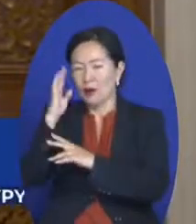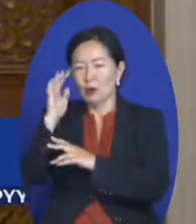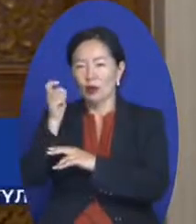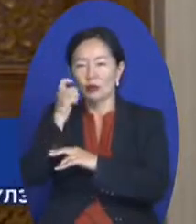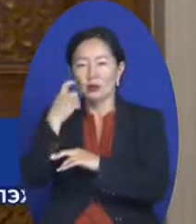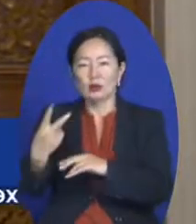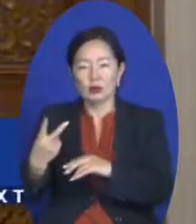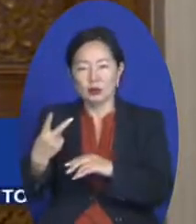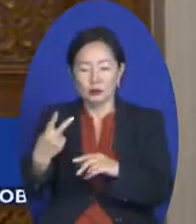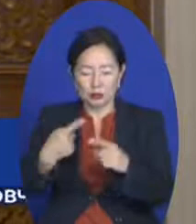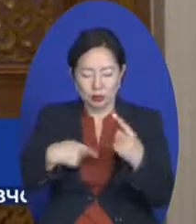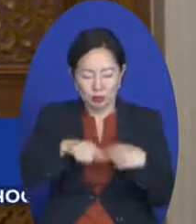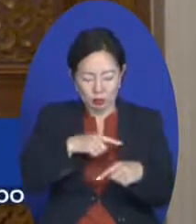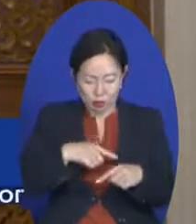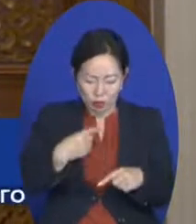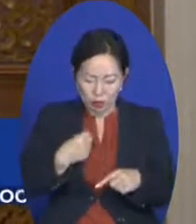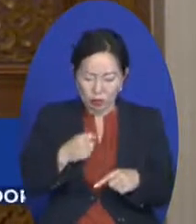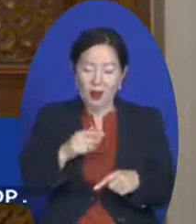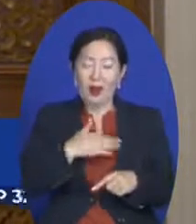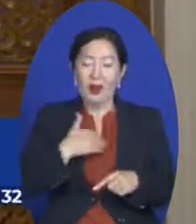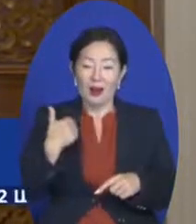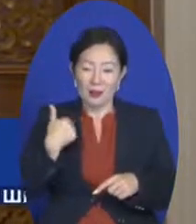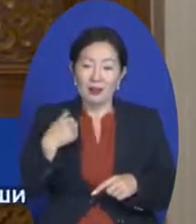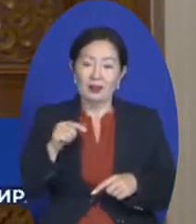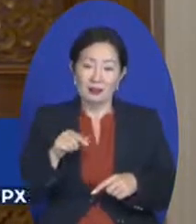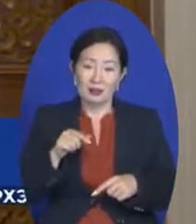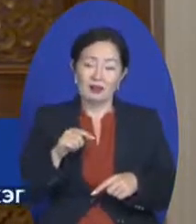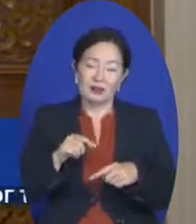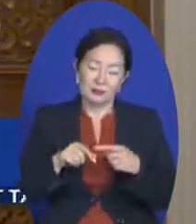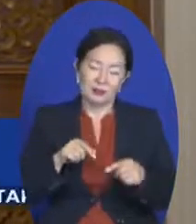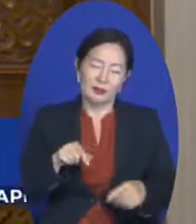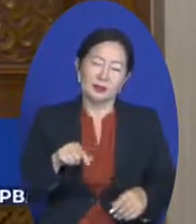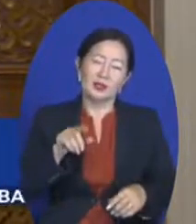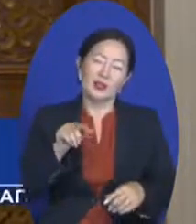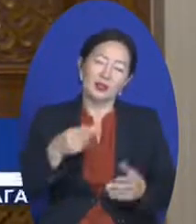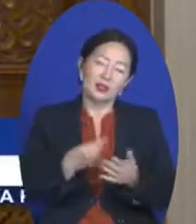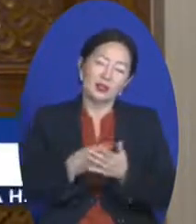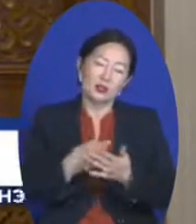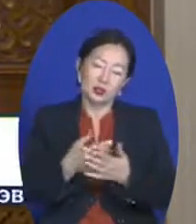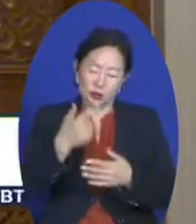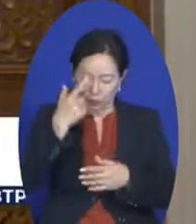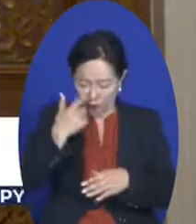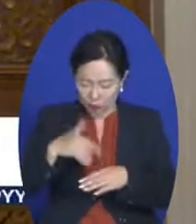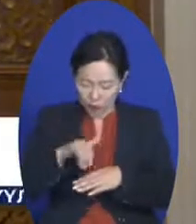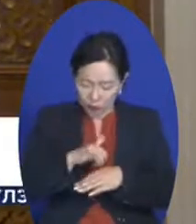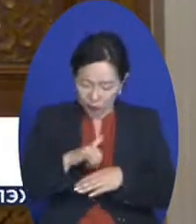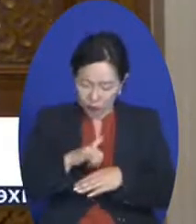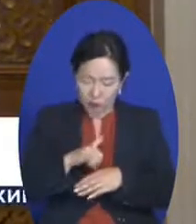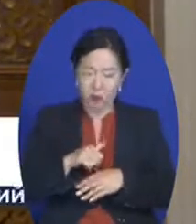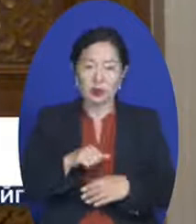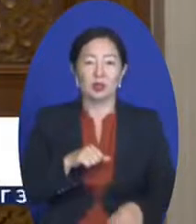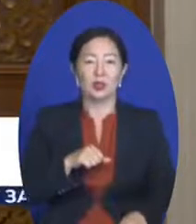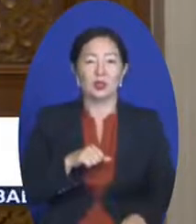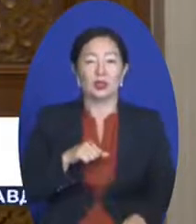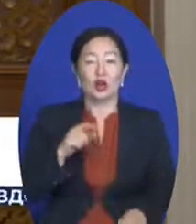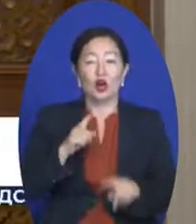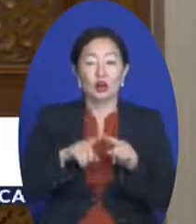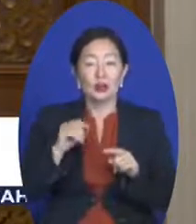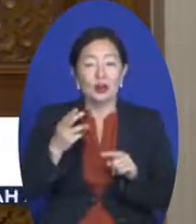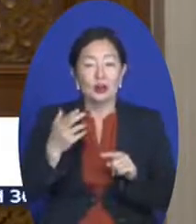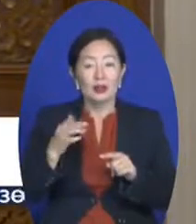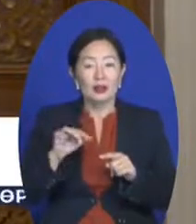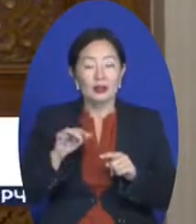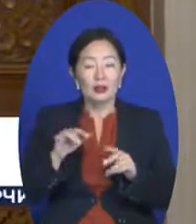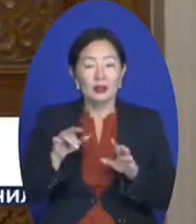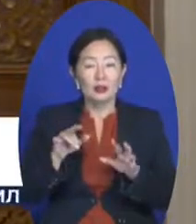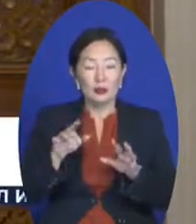одоо энэ хөрөнгийн үнцний буюу одоо хүүгийн түвшин нэмэгдээд эхэллээ. За тухайлбал одоо Монгол Улсын засгийн газрын одоо гаргасан